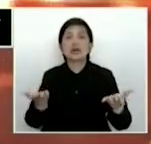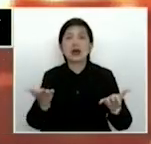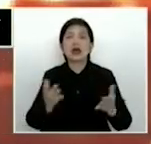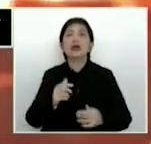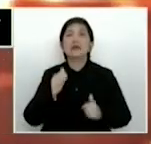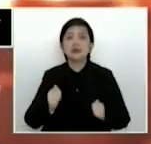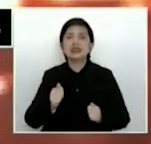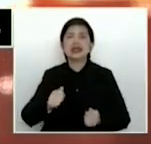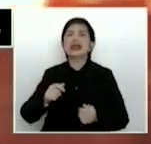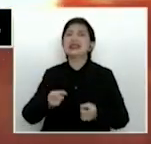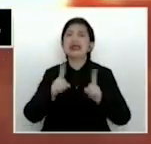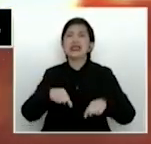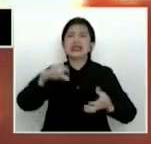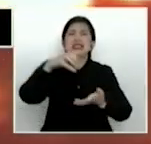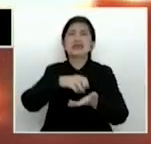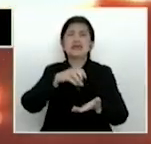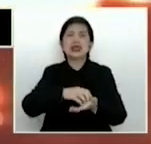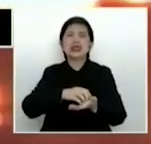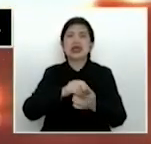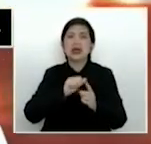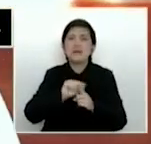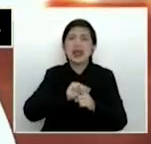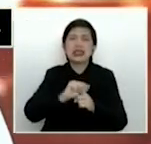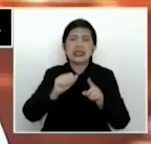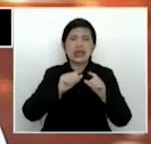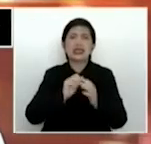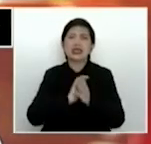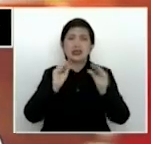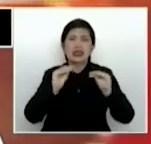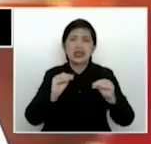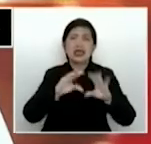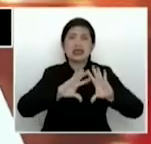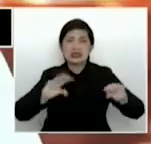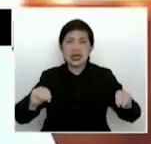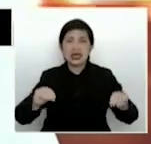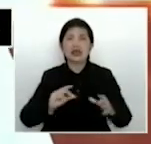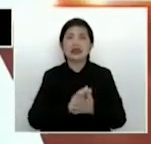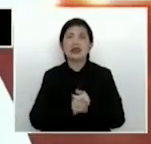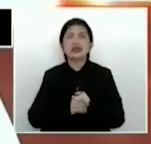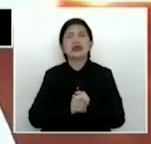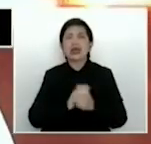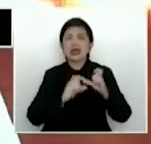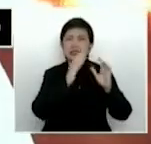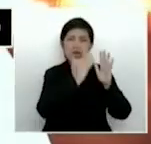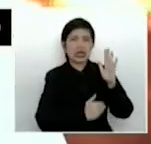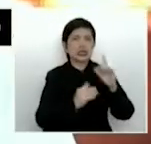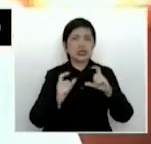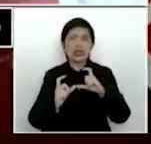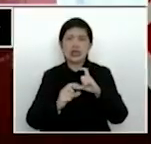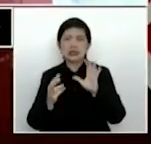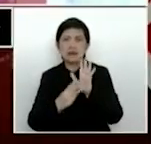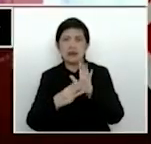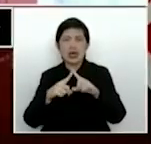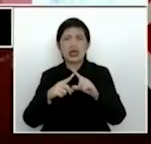Balai Latihan Kerja terutama bagi wanita ppsu yang sekarang ini syaratnya SLTA akan kita potong menjadi